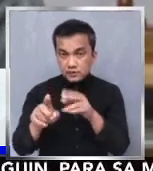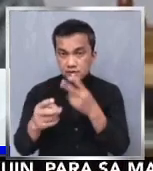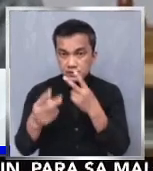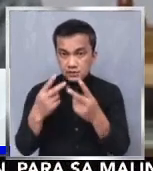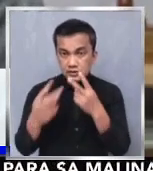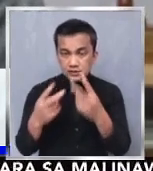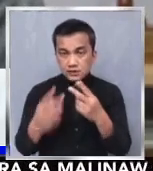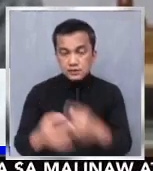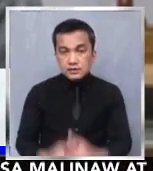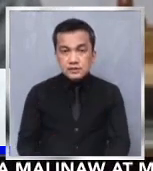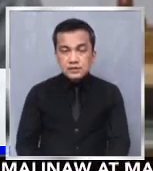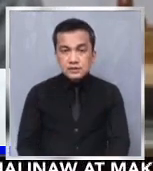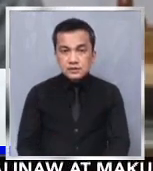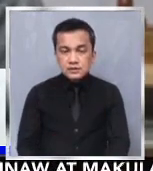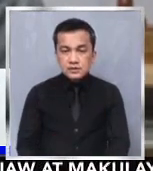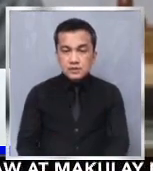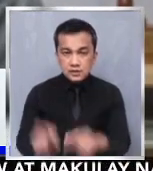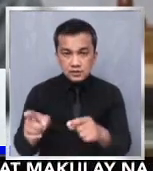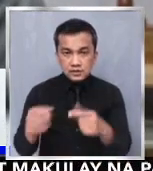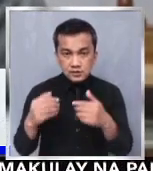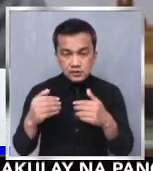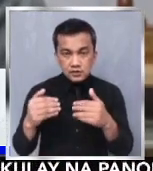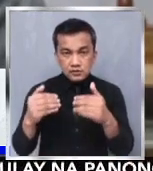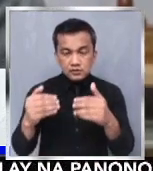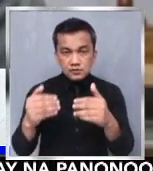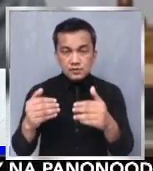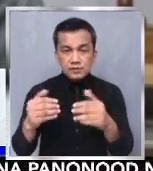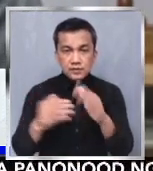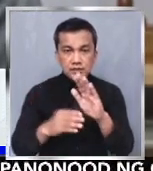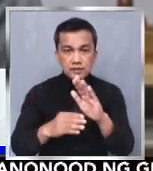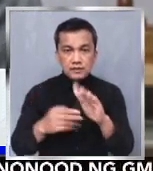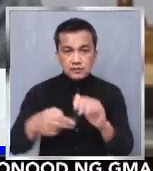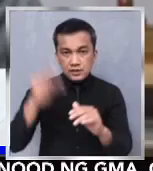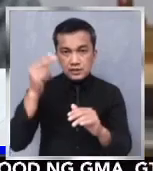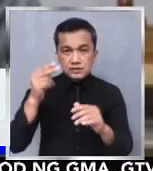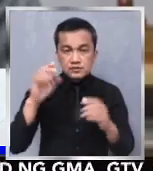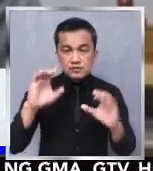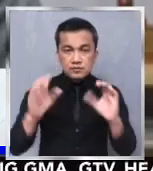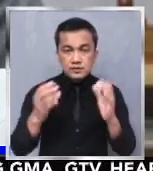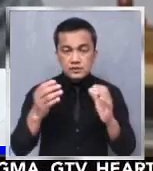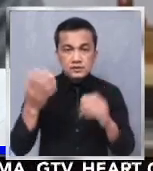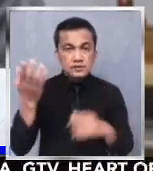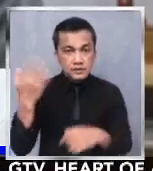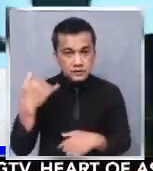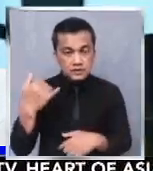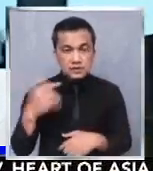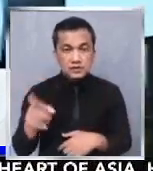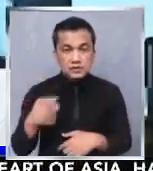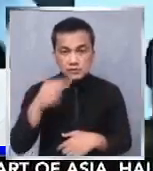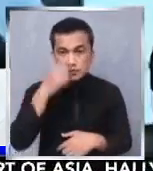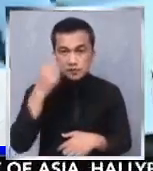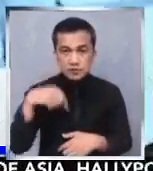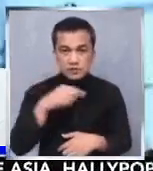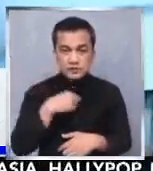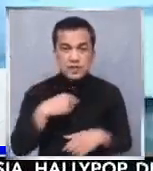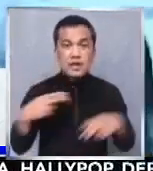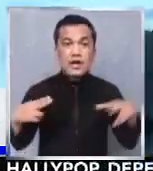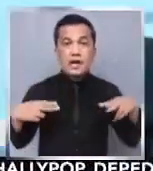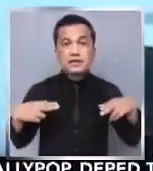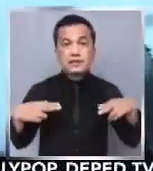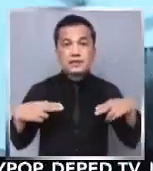mobility natin ngayon ay mataas kumpara po sa mga previous weeks natin dahil nga po sa ating holiday season. Leigh Alves,